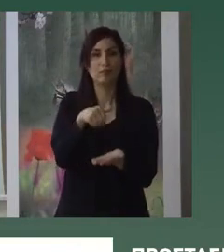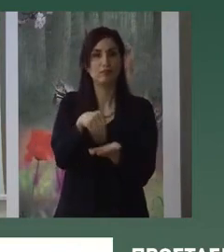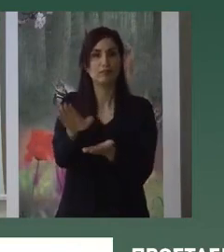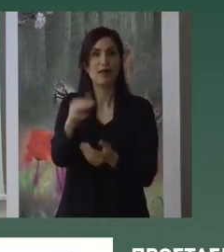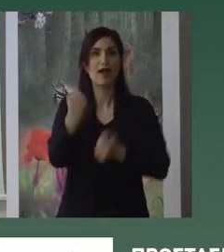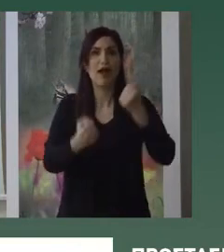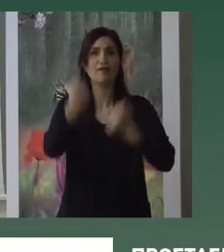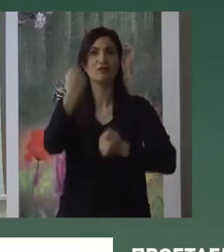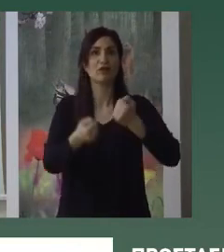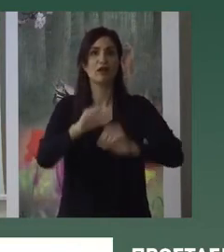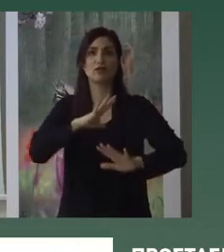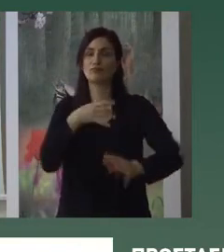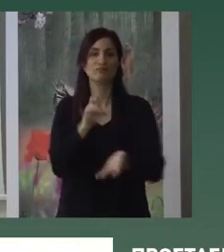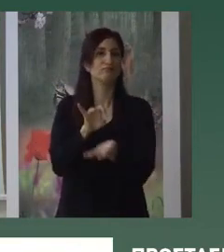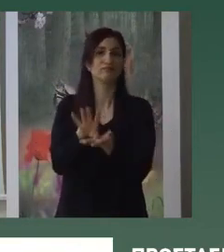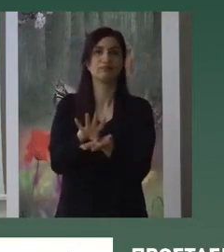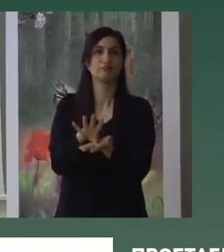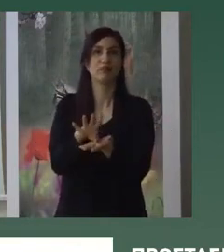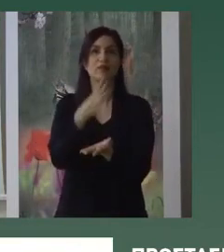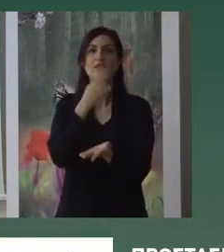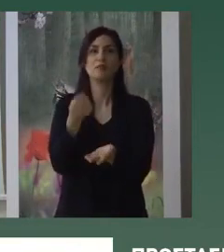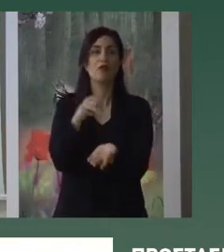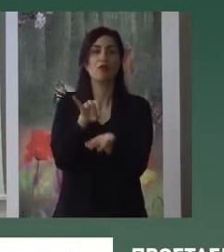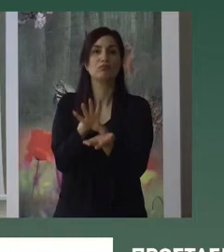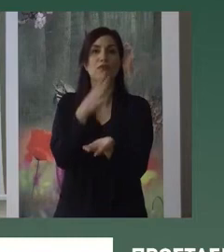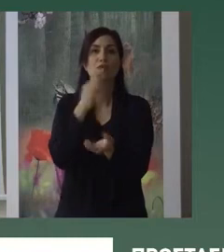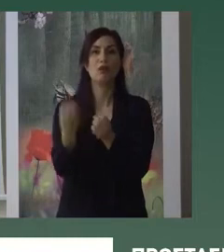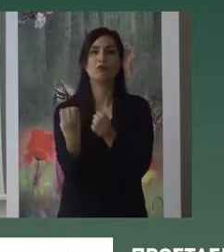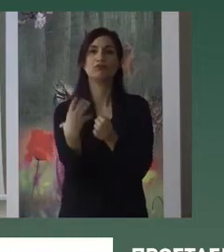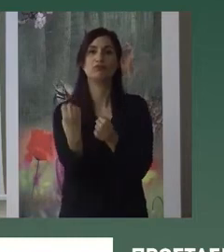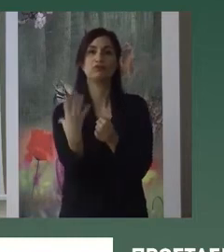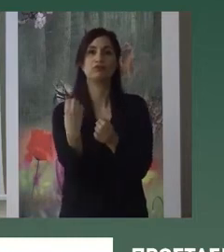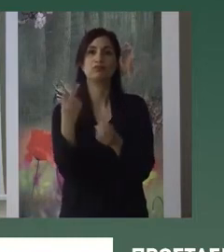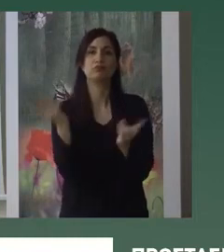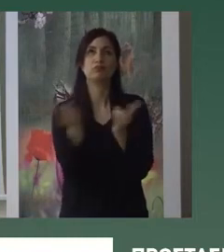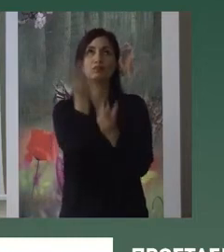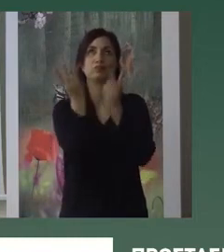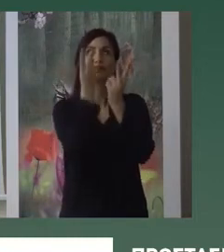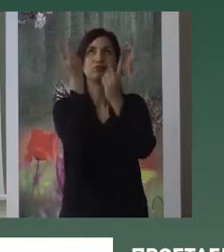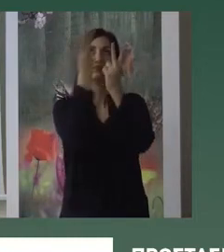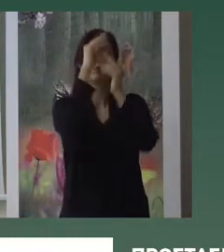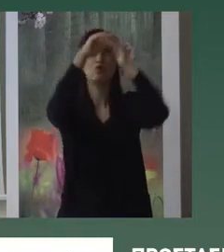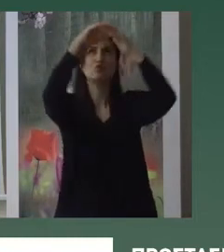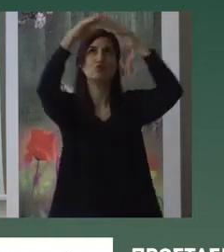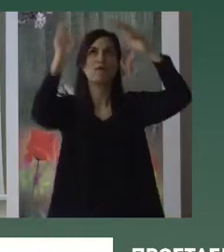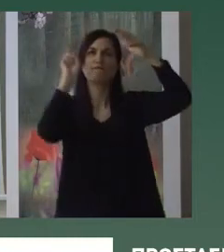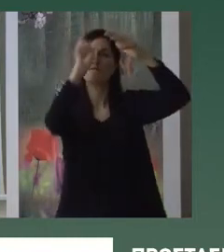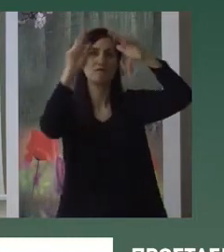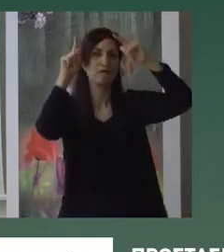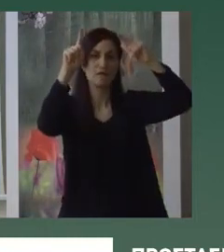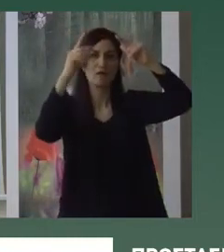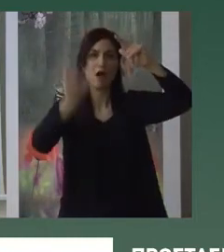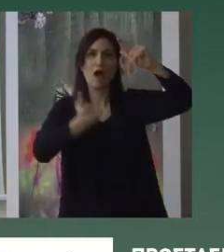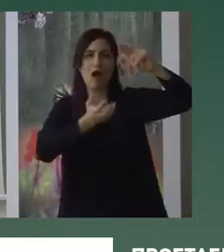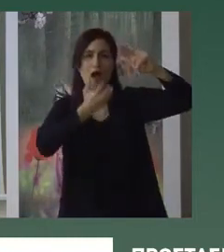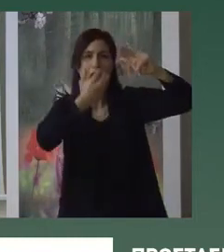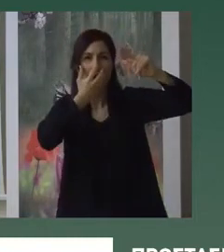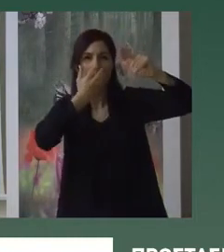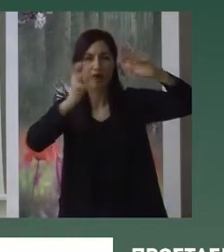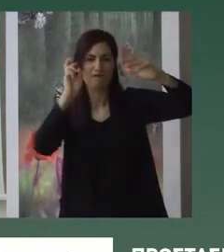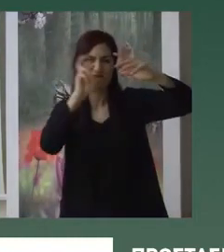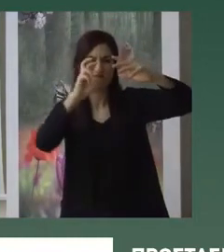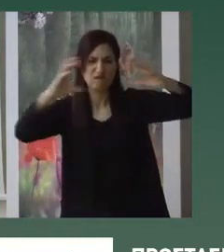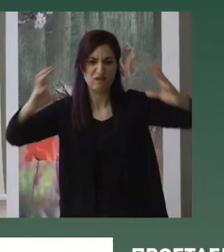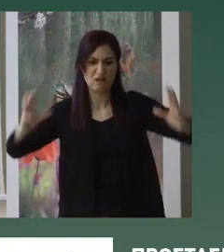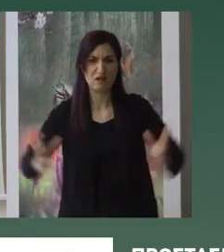απομακρύνεις? Γιατί εκπέμπει αέρια του θερμοκηπίου. Αλλά εκπέμπει και θερμότητα, τα οποία θα τη δούμε μετά. Άρα έχει δύο